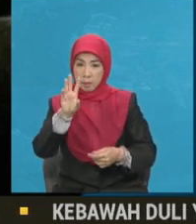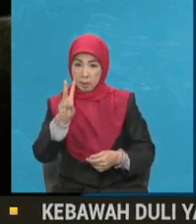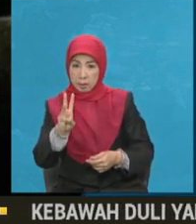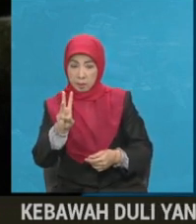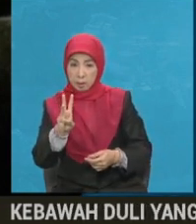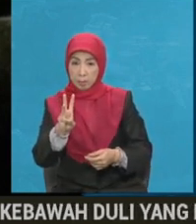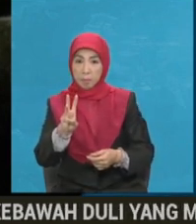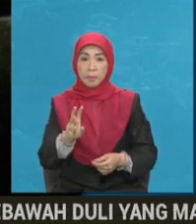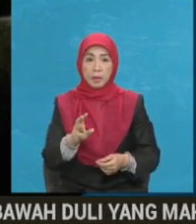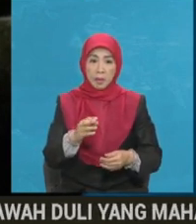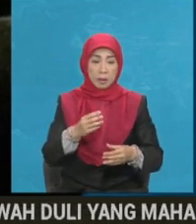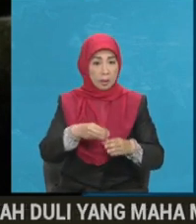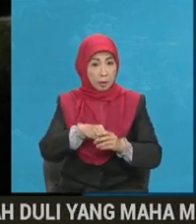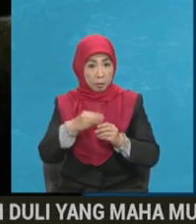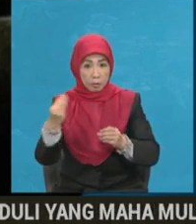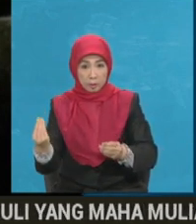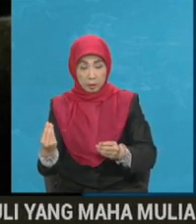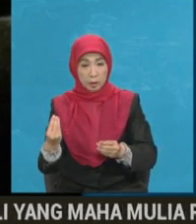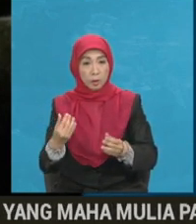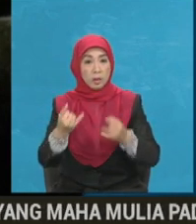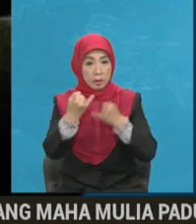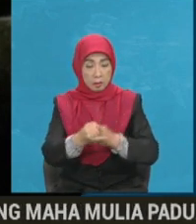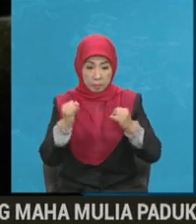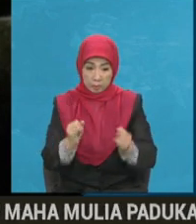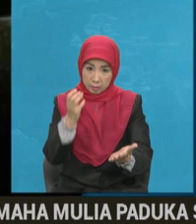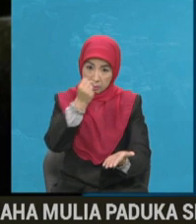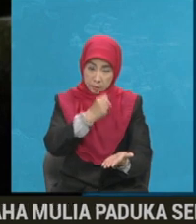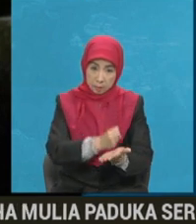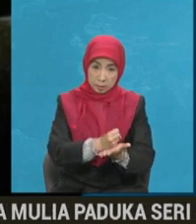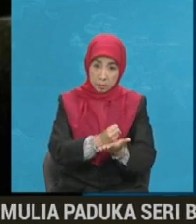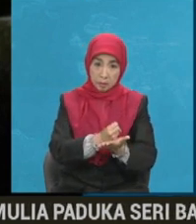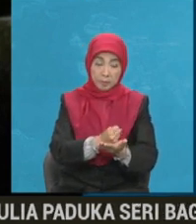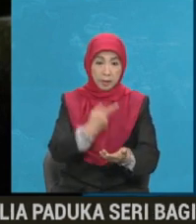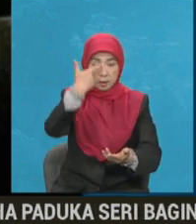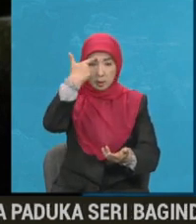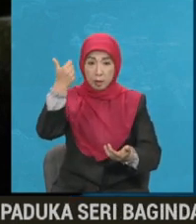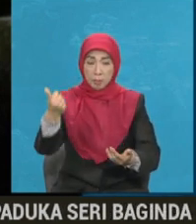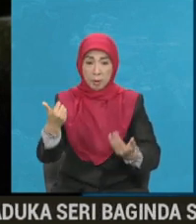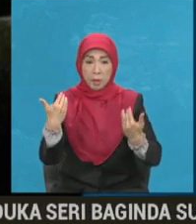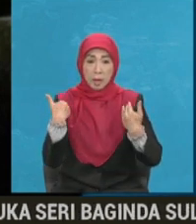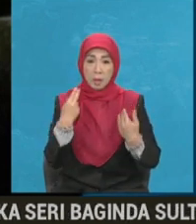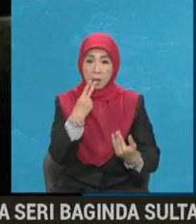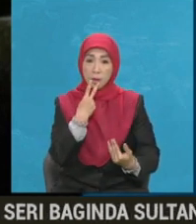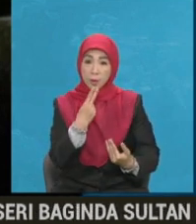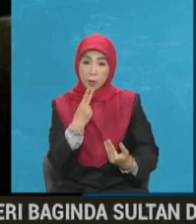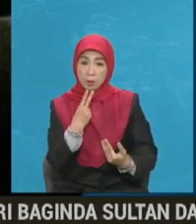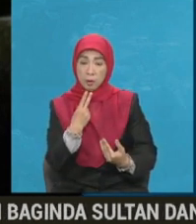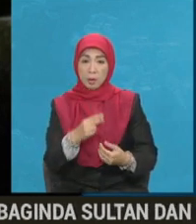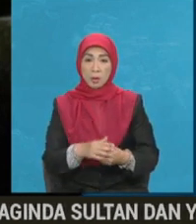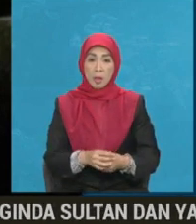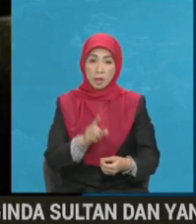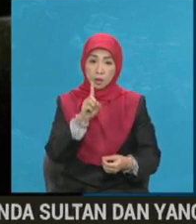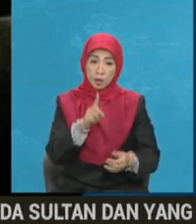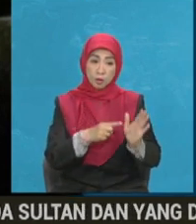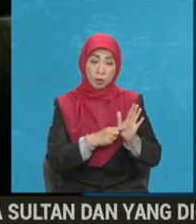2006 juga dikeluarkan oleh jabatan khas tanda exsite diraja krana memiliki rokok satu